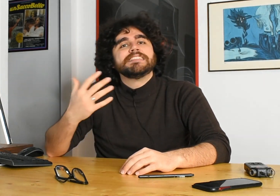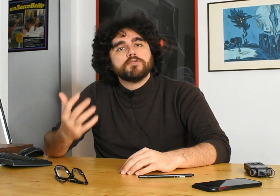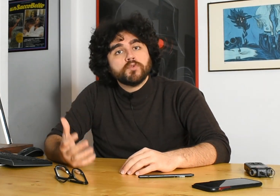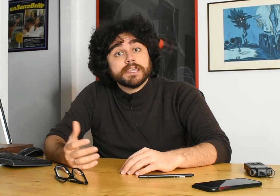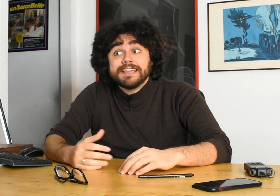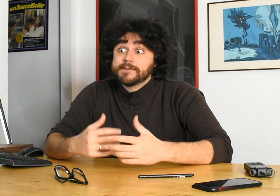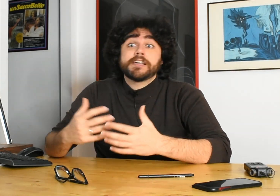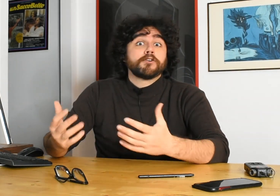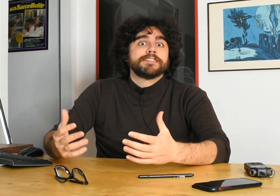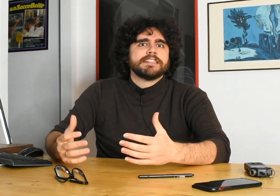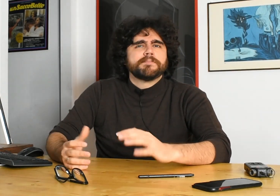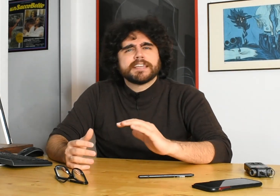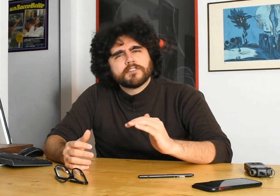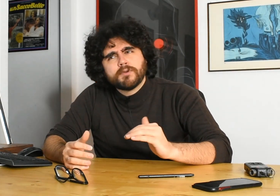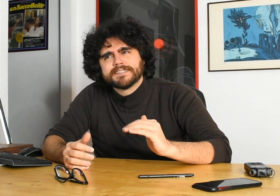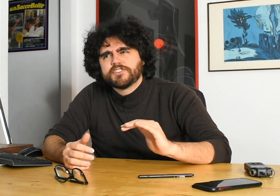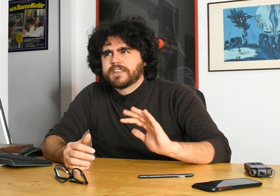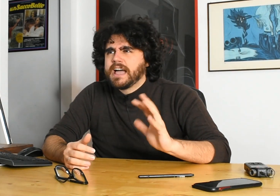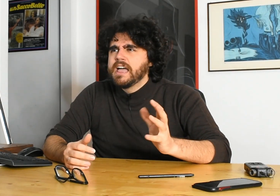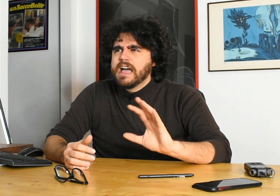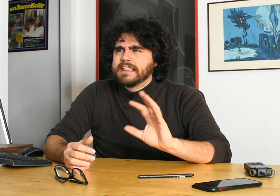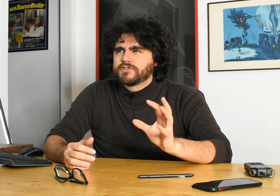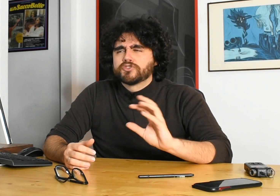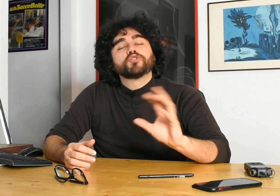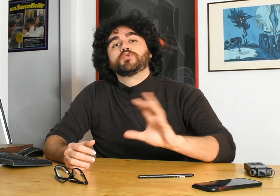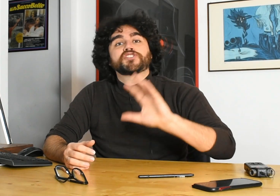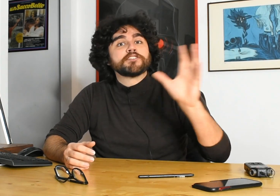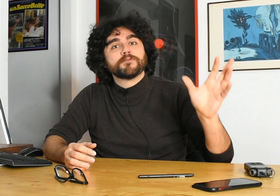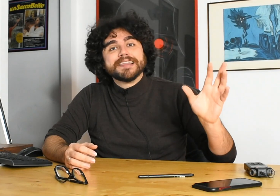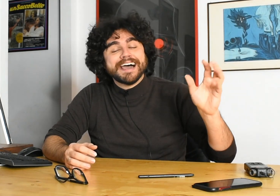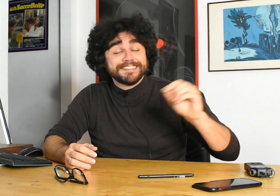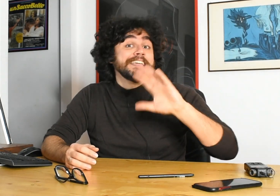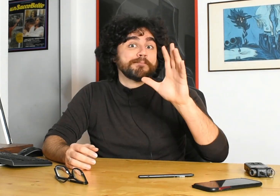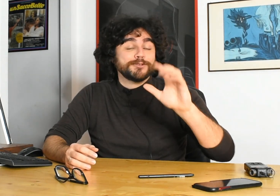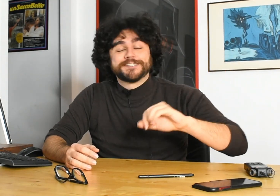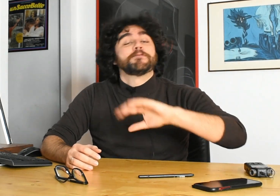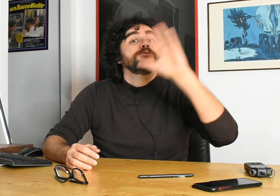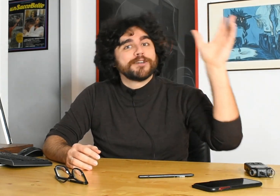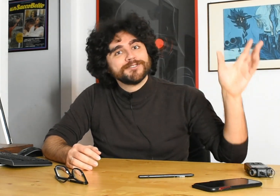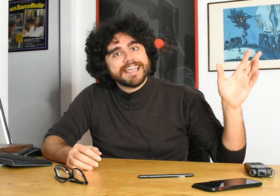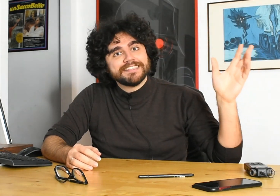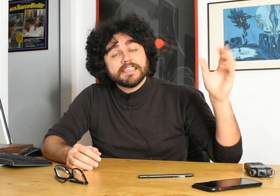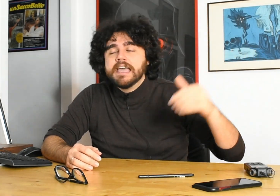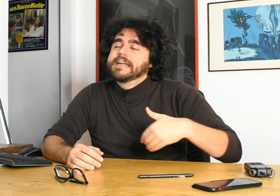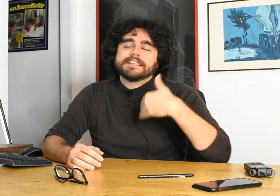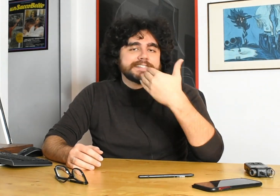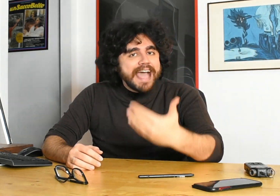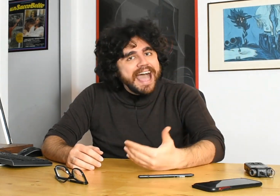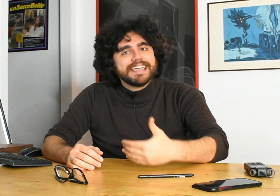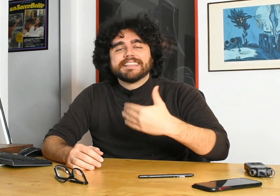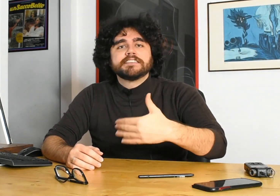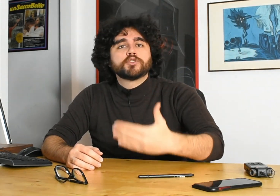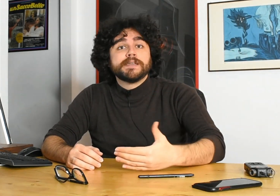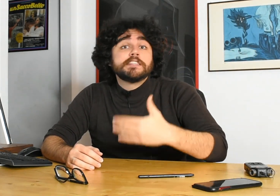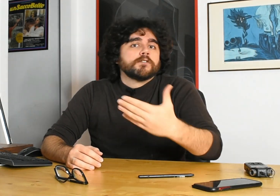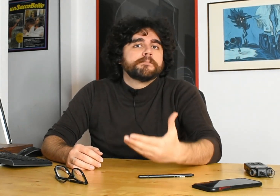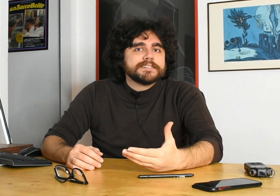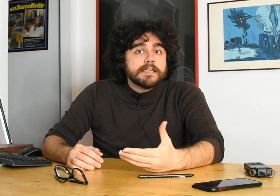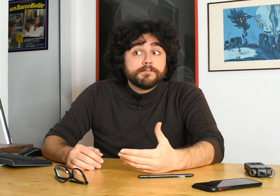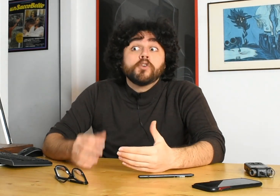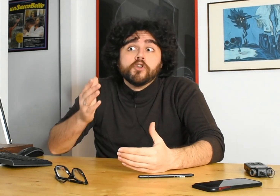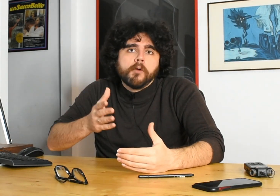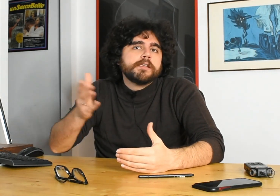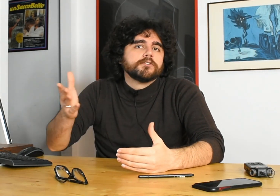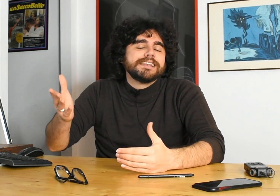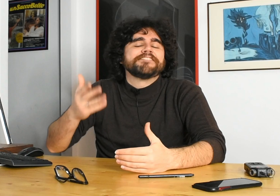continuando a diminuire e siamo anche contenti perché dovremmo essere circa adesso sotto i 100 miliardi e appunto siamo pure contenti grazie anche a degli strumenti come